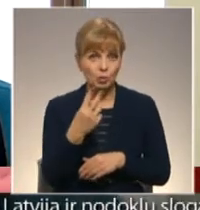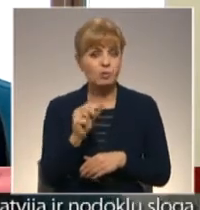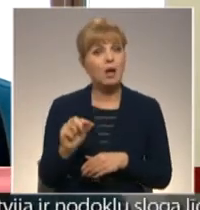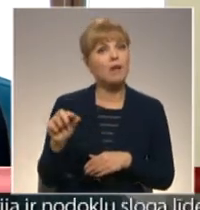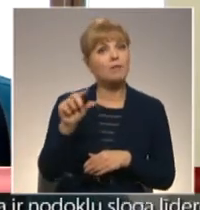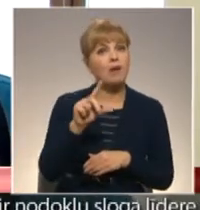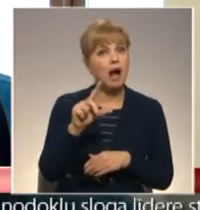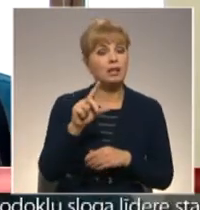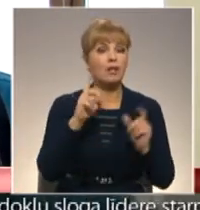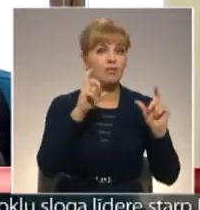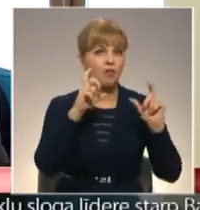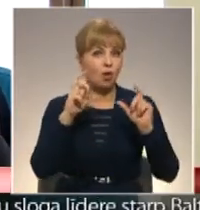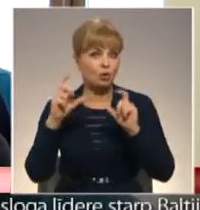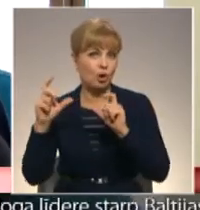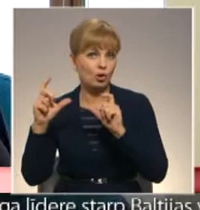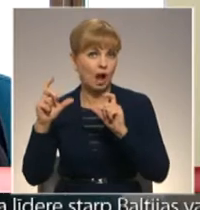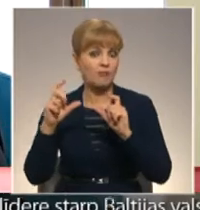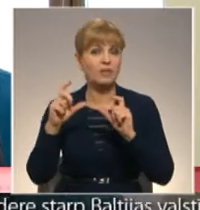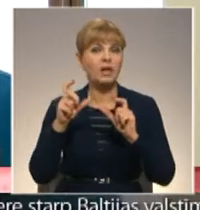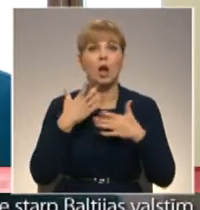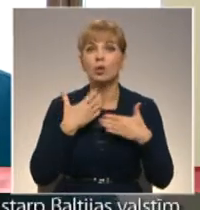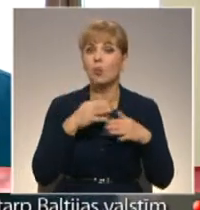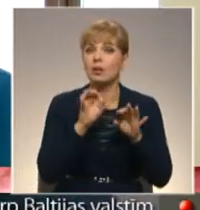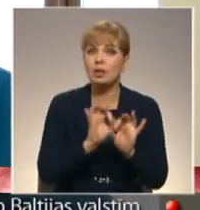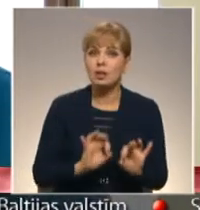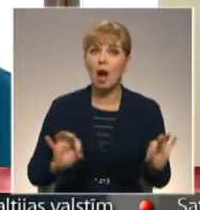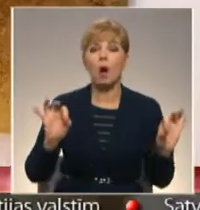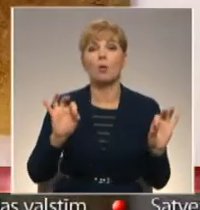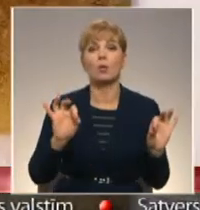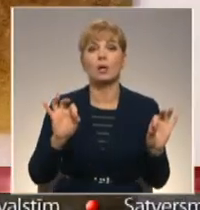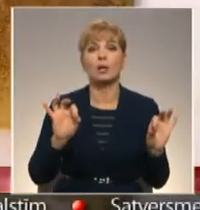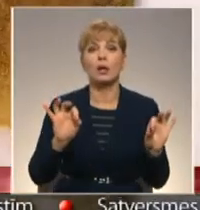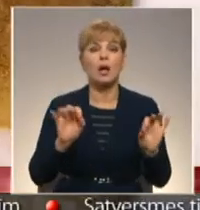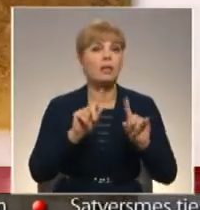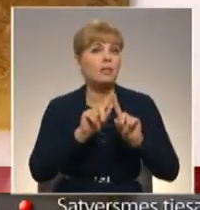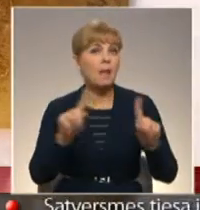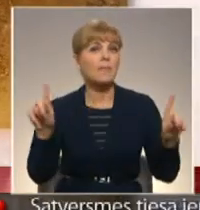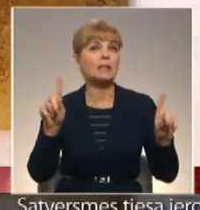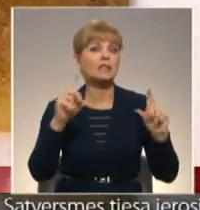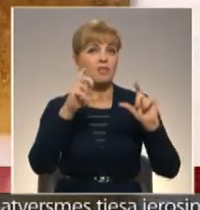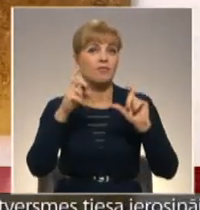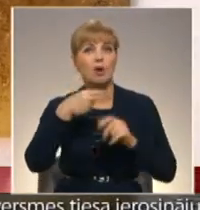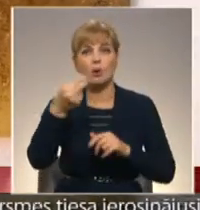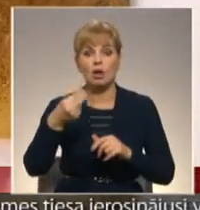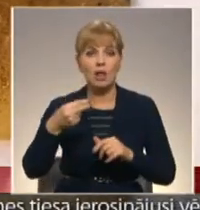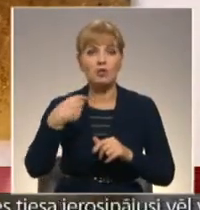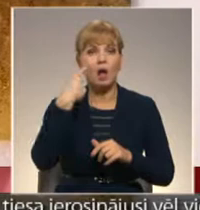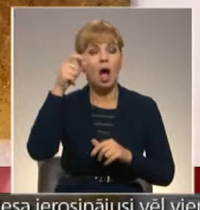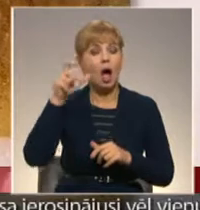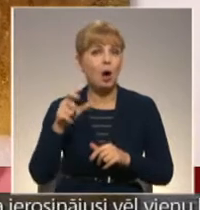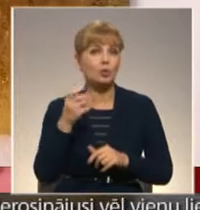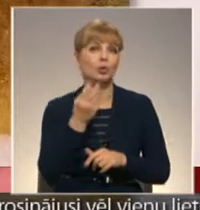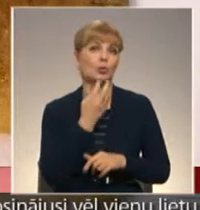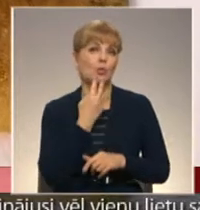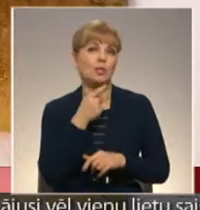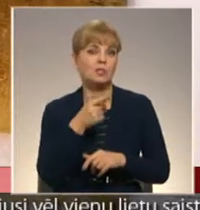vēl arī uz fotogrāfiju. Ļoti jauki skati. Neparasto fotoglēzna autors gan nosmēj, ka par šo